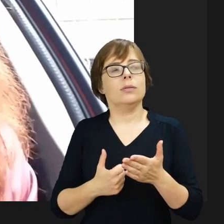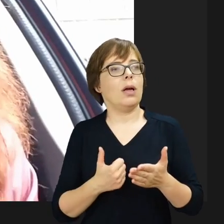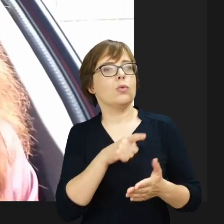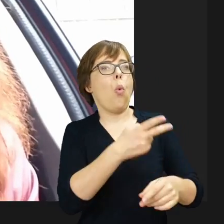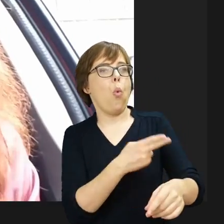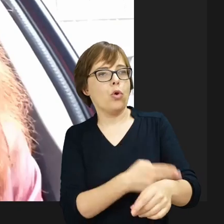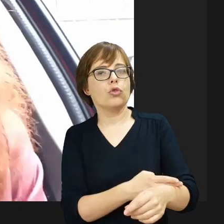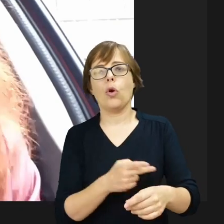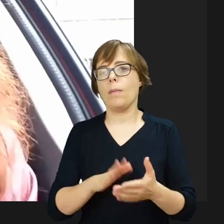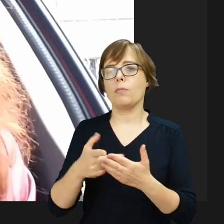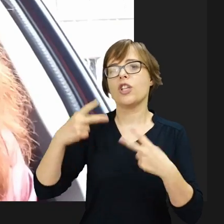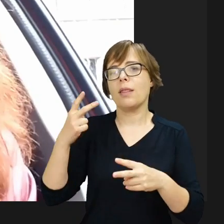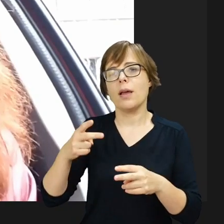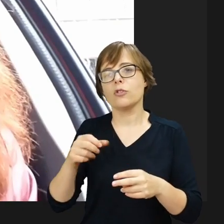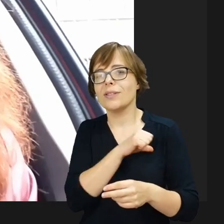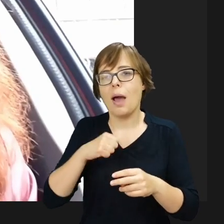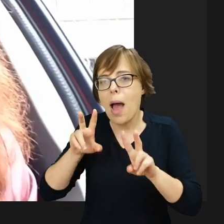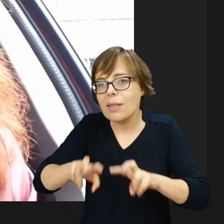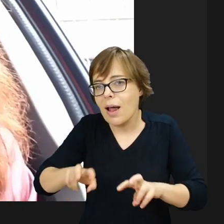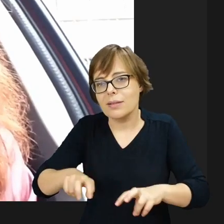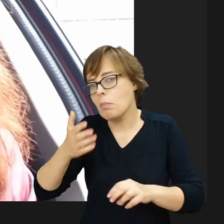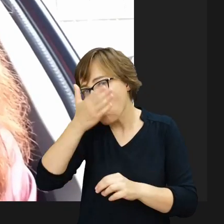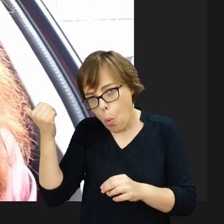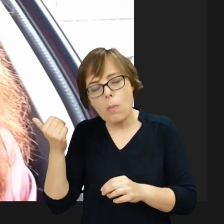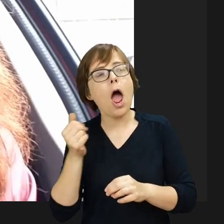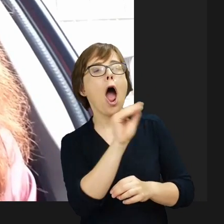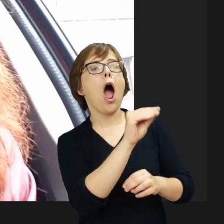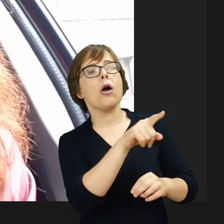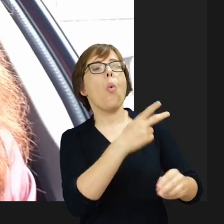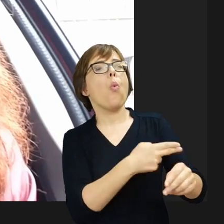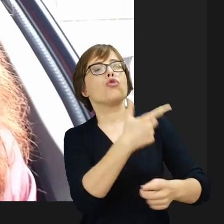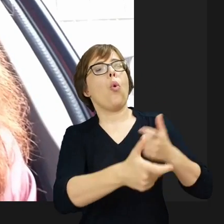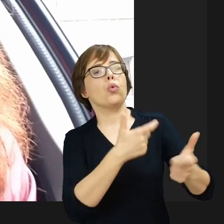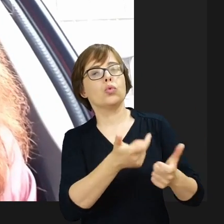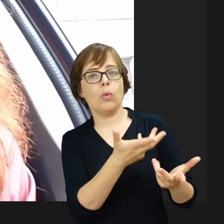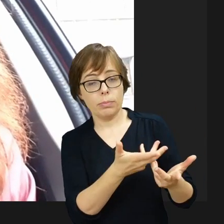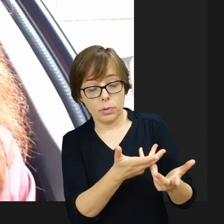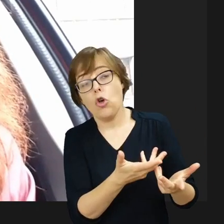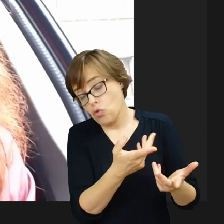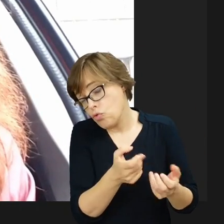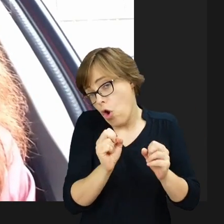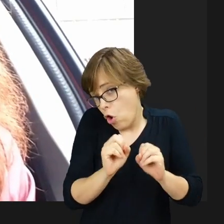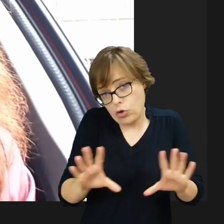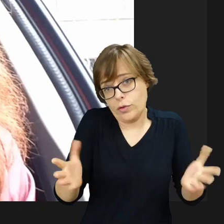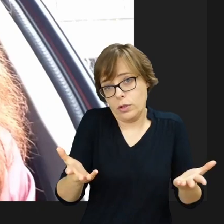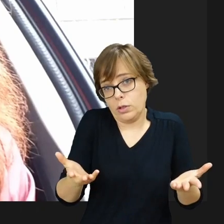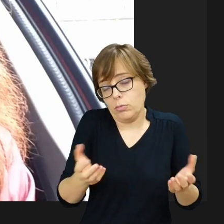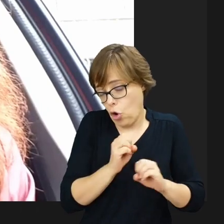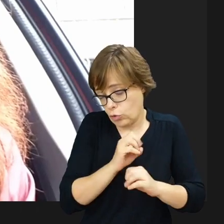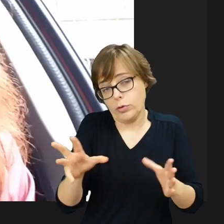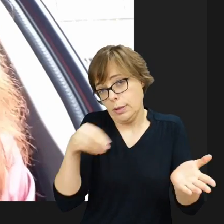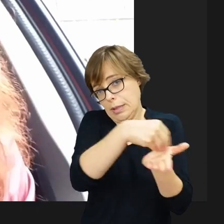prawda? No to jak najbardziej mogłoby to być odpłatne, nie widzę w tym nic złego,